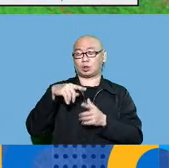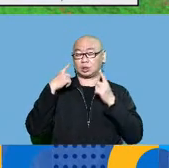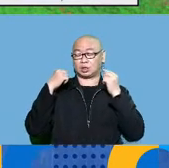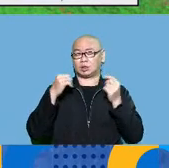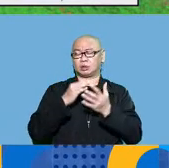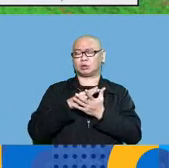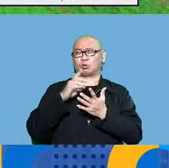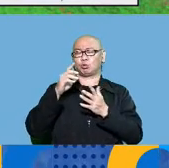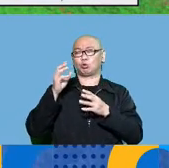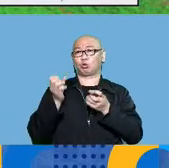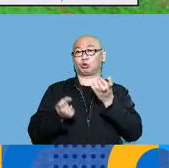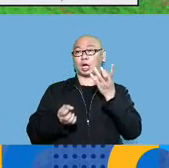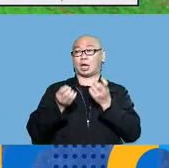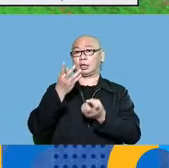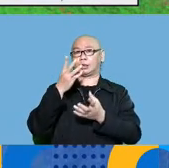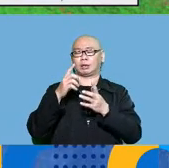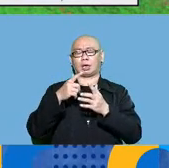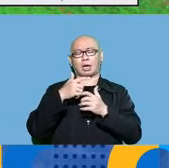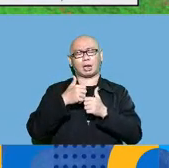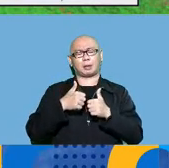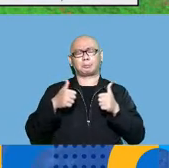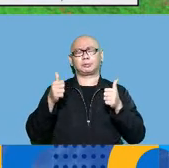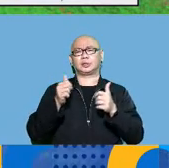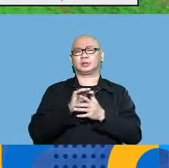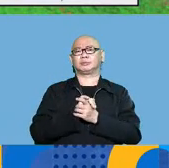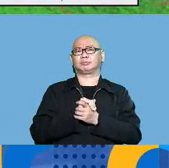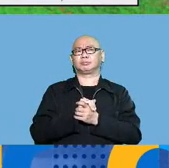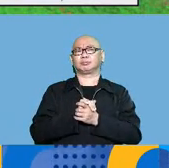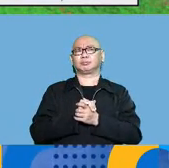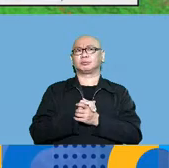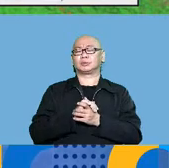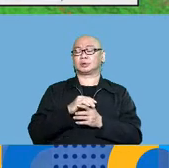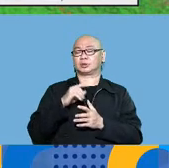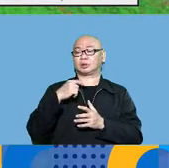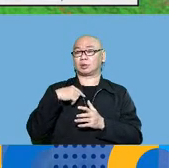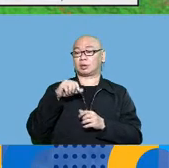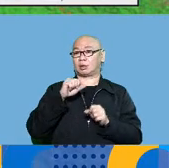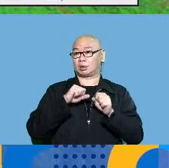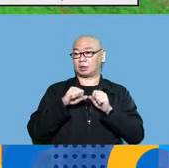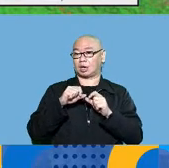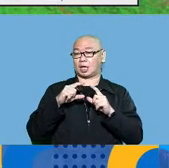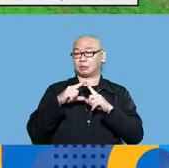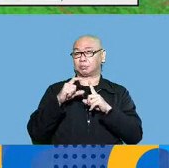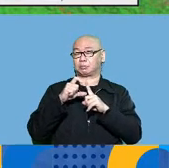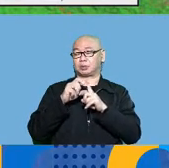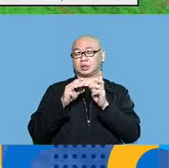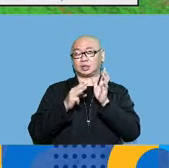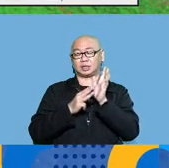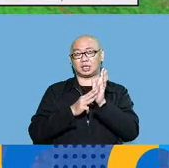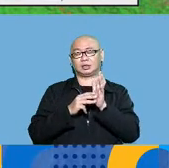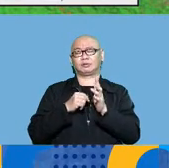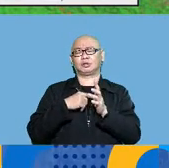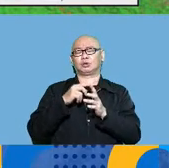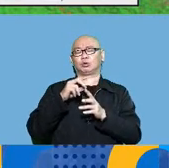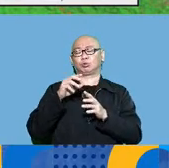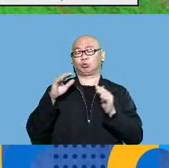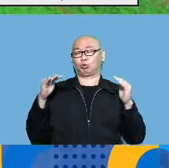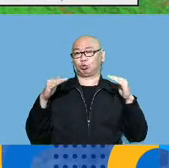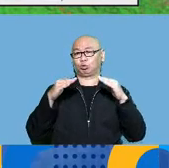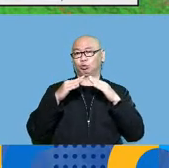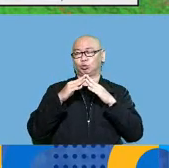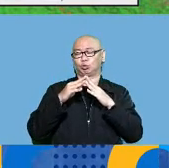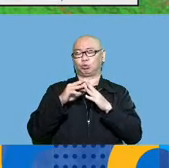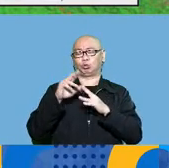di ketinggian sekitar 2050 dpl. Secara administratif, Gunung Ungaran terletak di antara dua kabupaten,